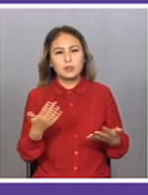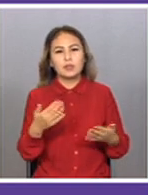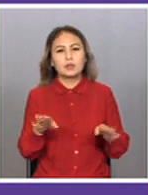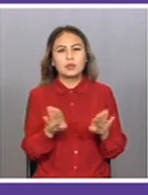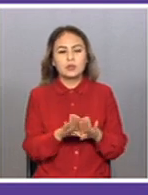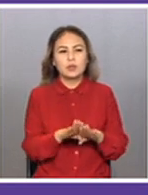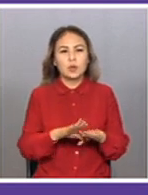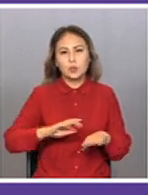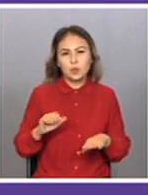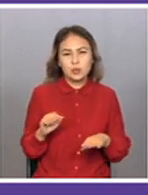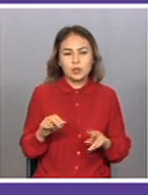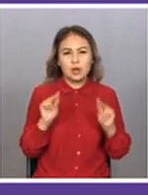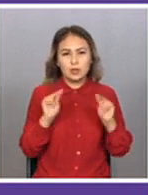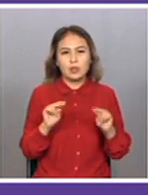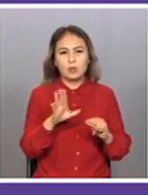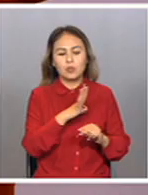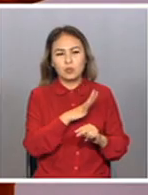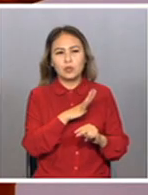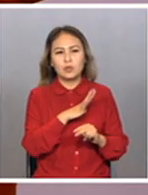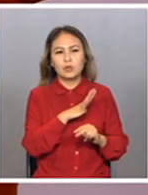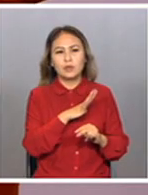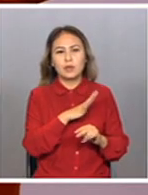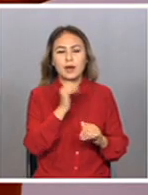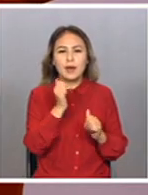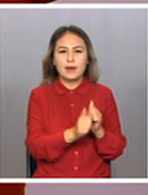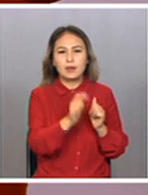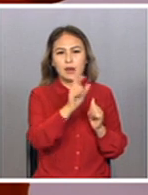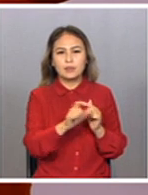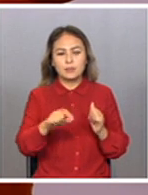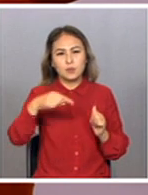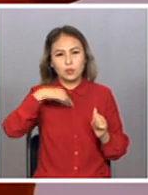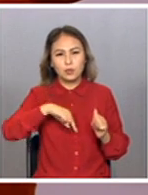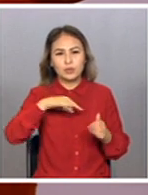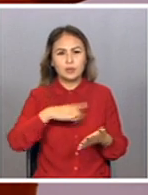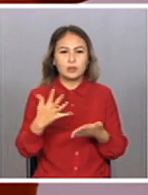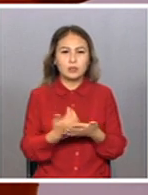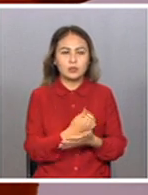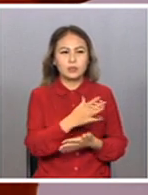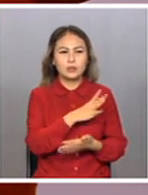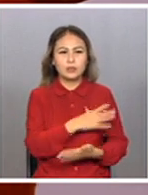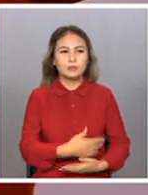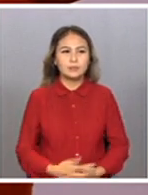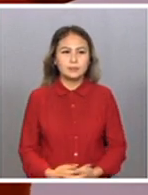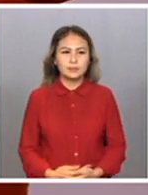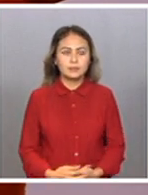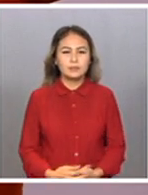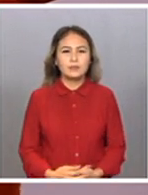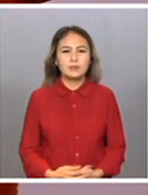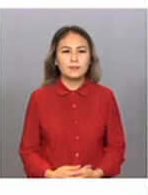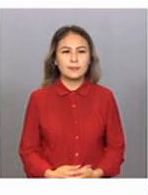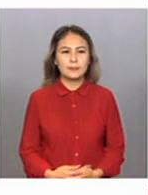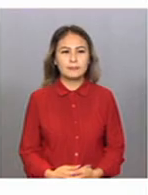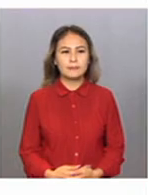де досқа адал болу деген қасиеттер әр адамның бойынан табыла білуі керек қасиеттер. Осыны ұмытпаңдар,